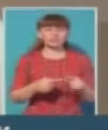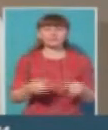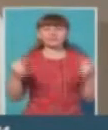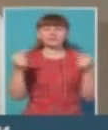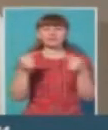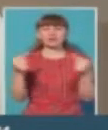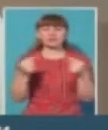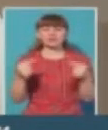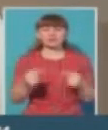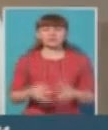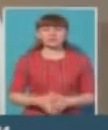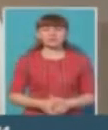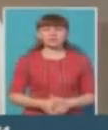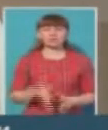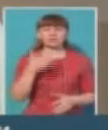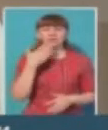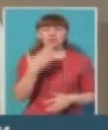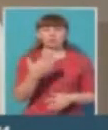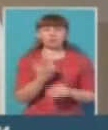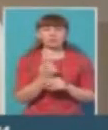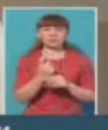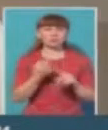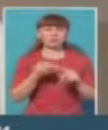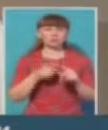Соответственно, народу это